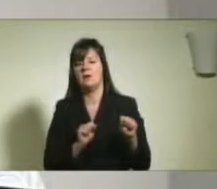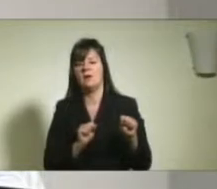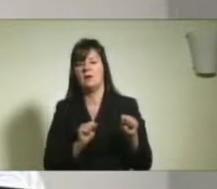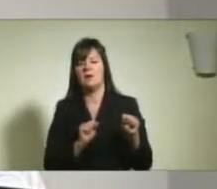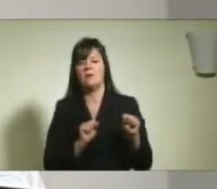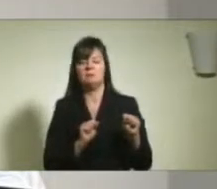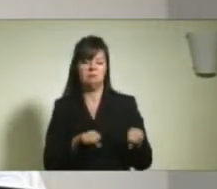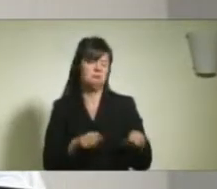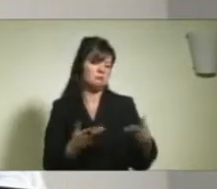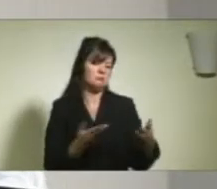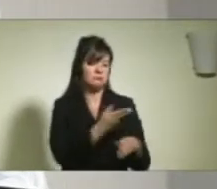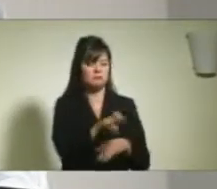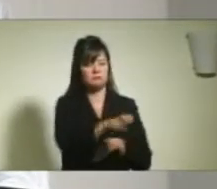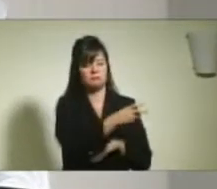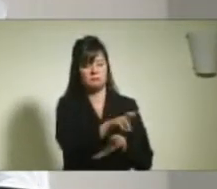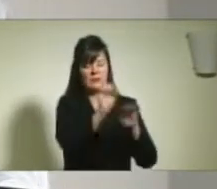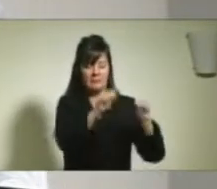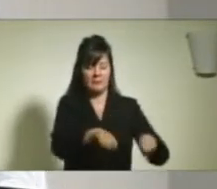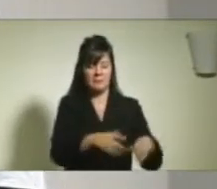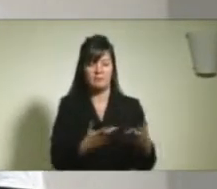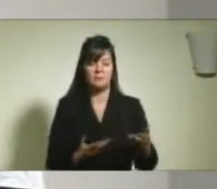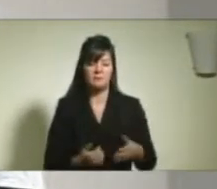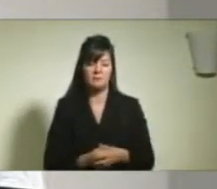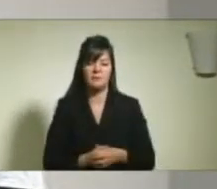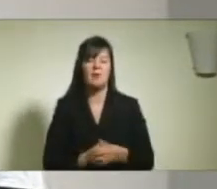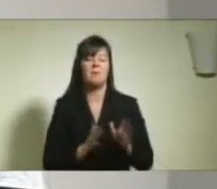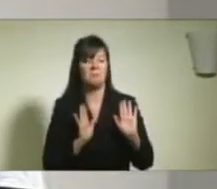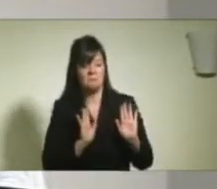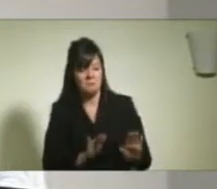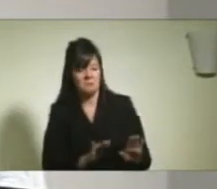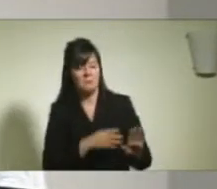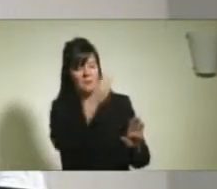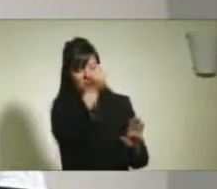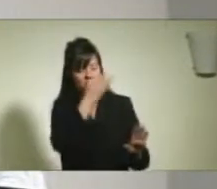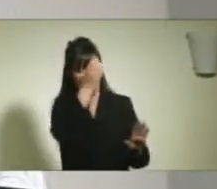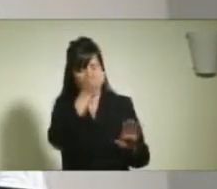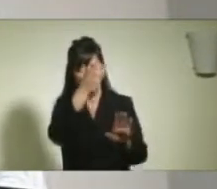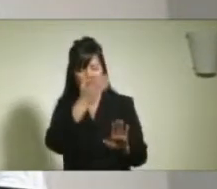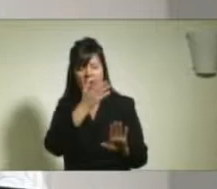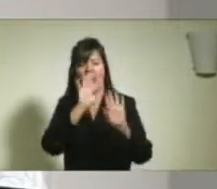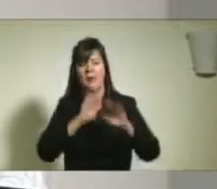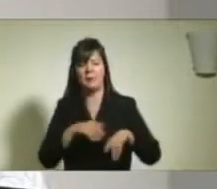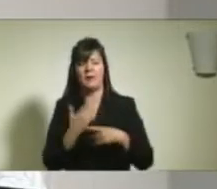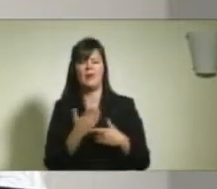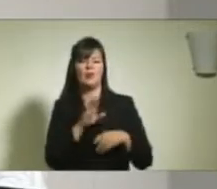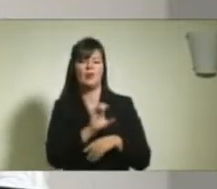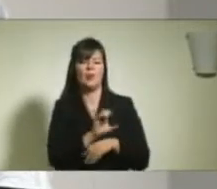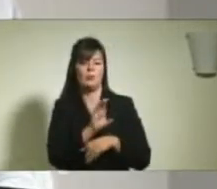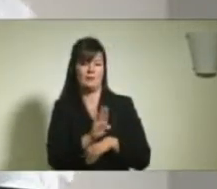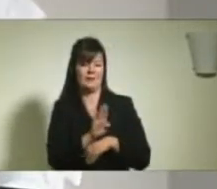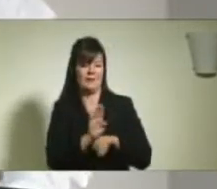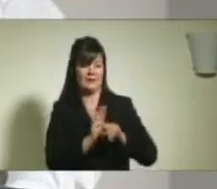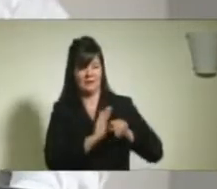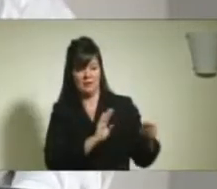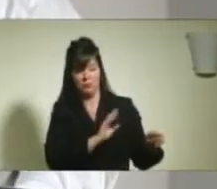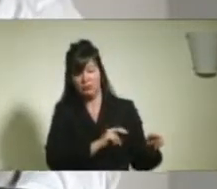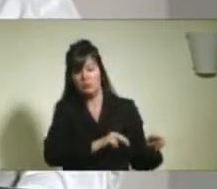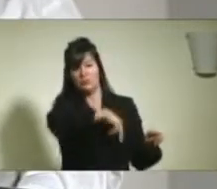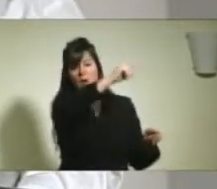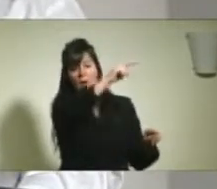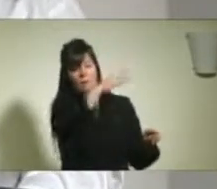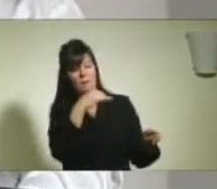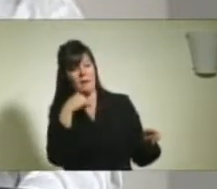chose. J'ai décidé à ce moment-là d'aller dans le nord de la Colombie-Britannique. J'ai appelé